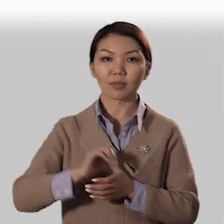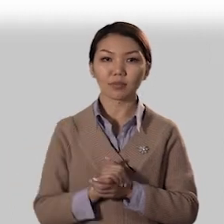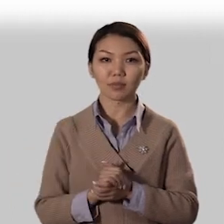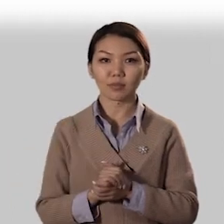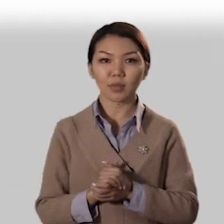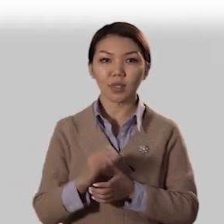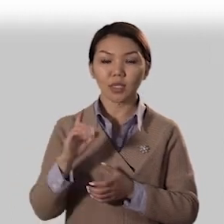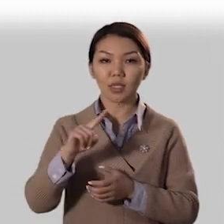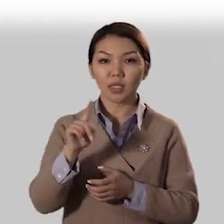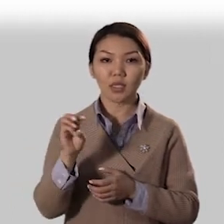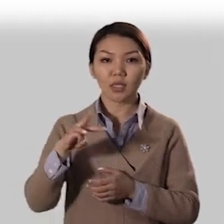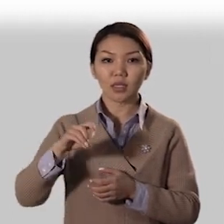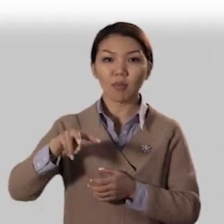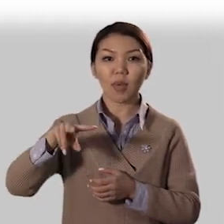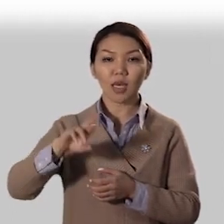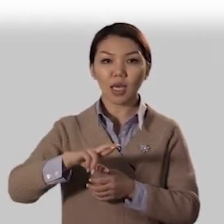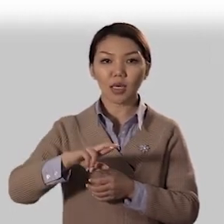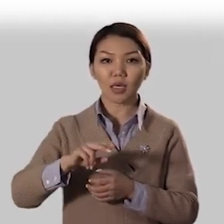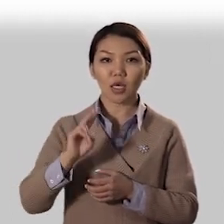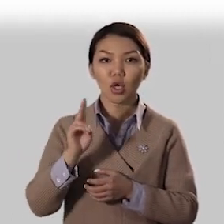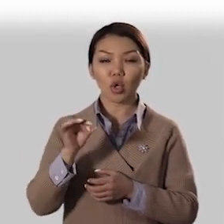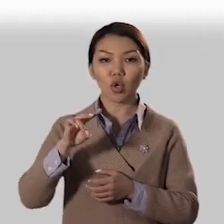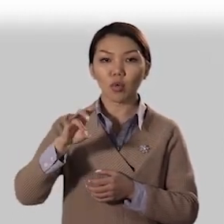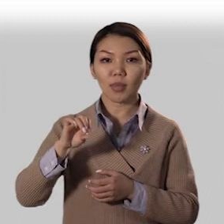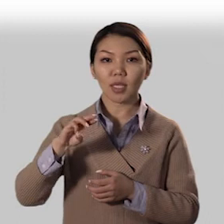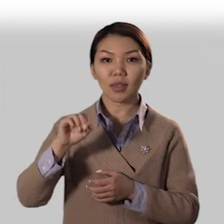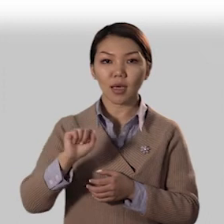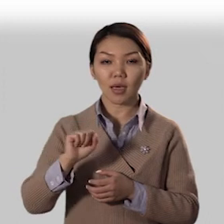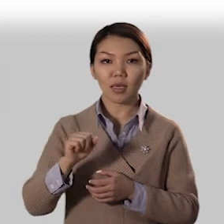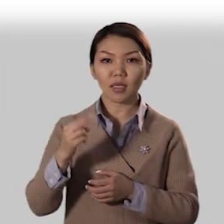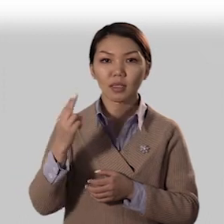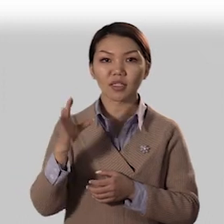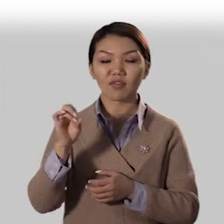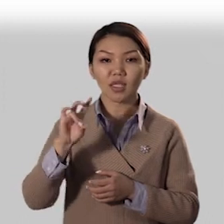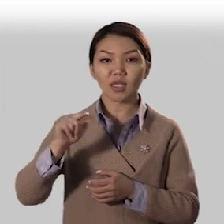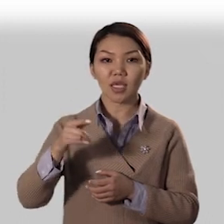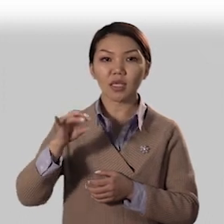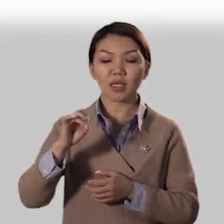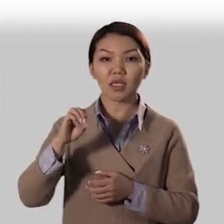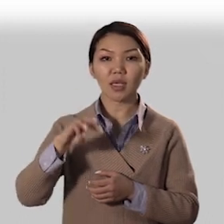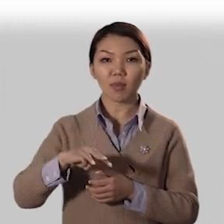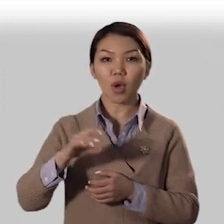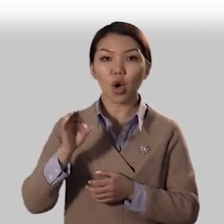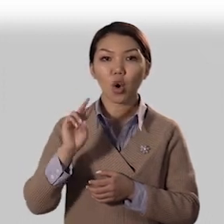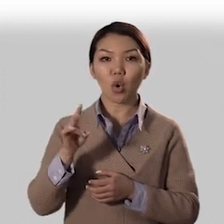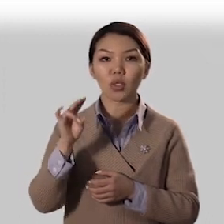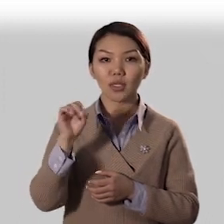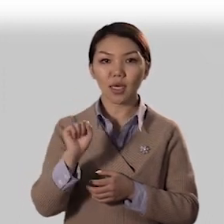земля комната цветением окна